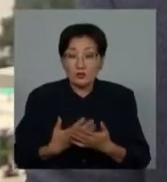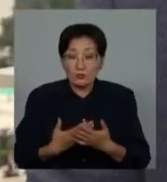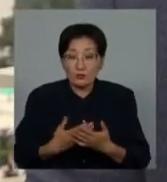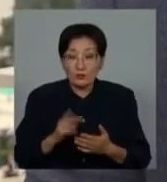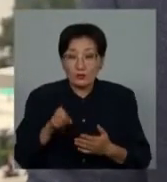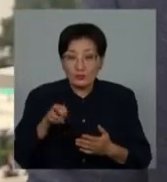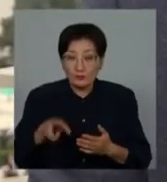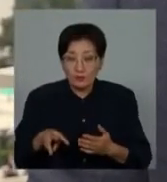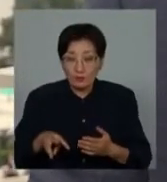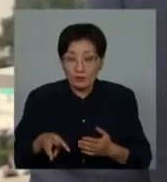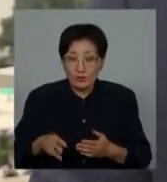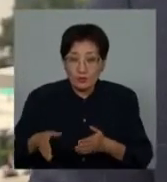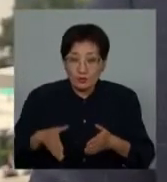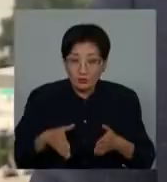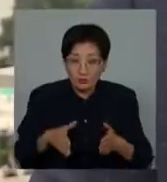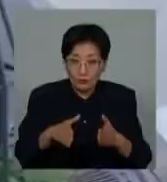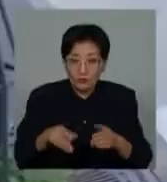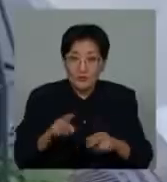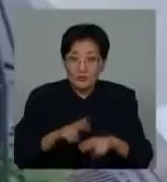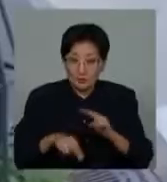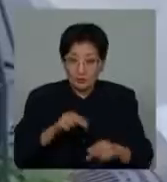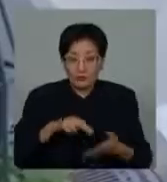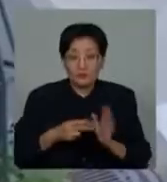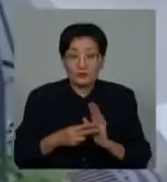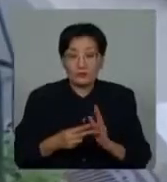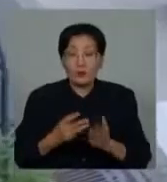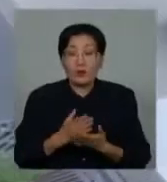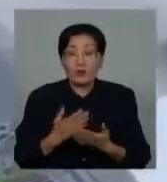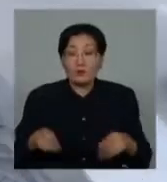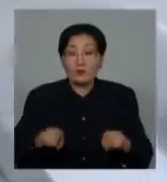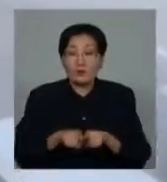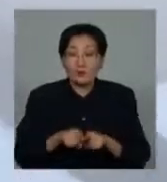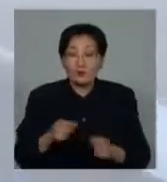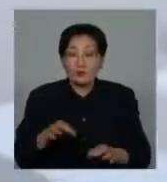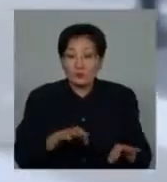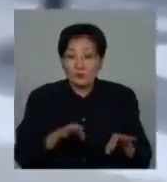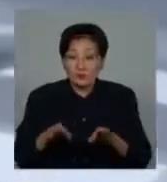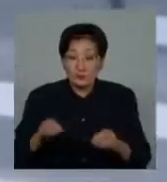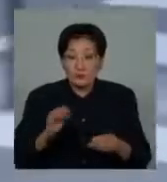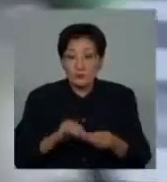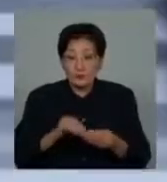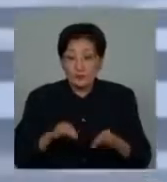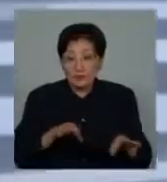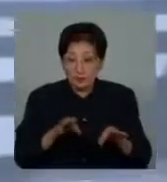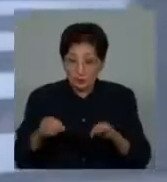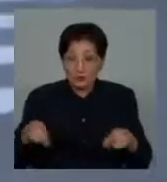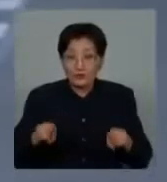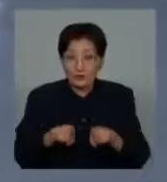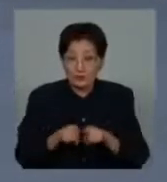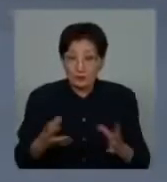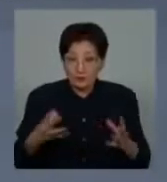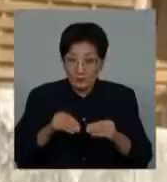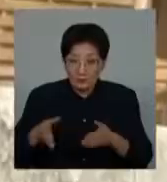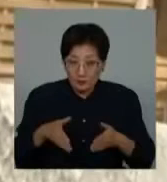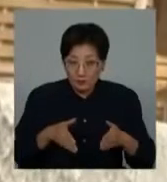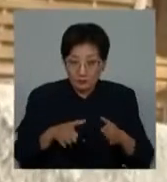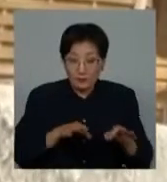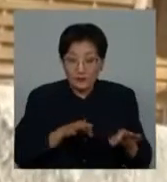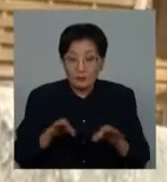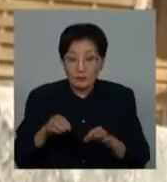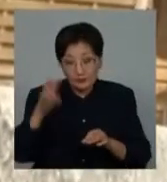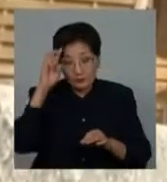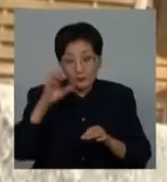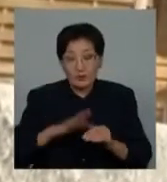километр инфрақұрылымды іске қосуымыз керек. Еуропада баламалы көліктер үйреншікті транспорт түріне айналып үлгерген. Тіпті мемлекеттік